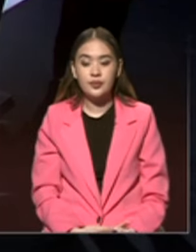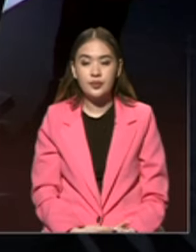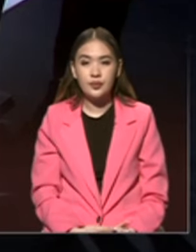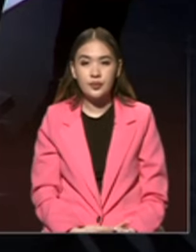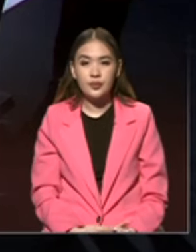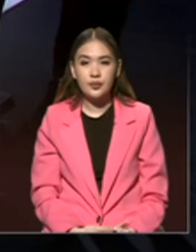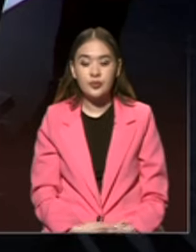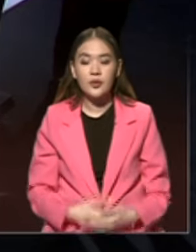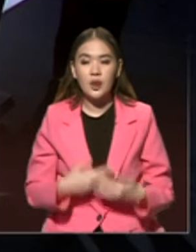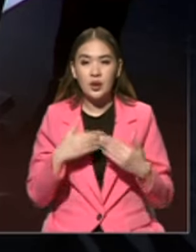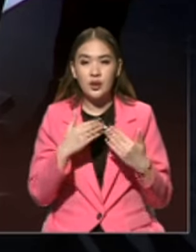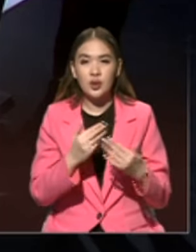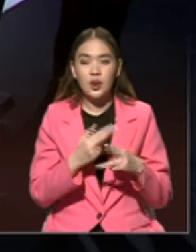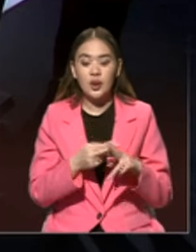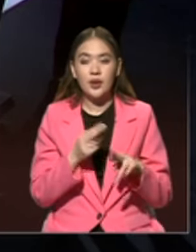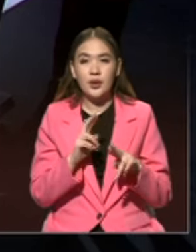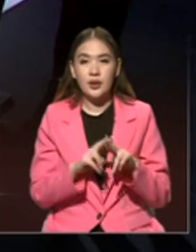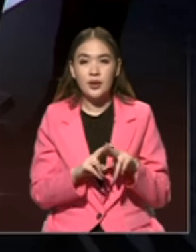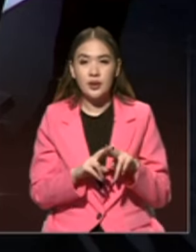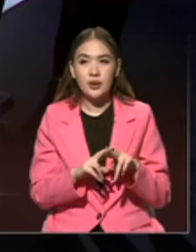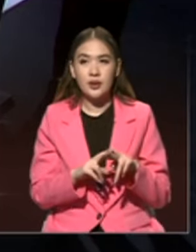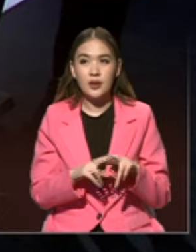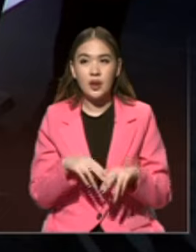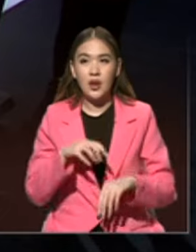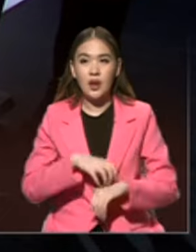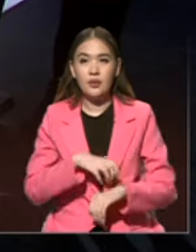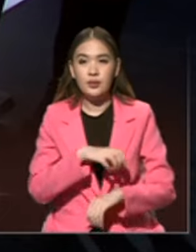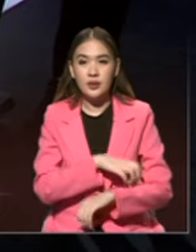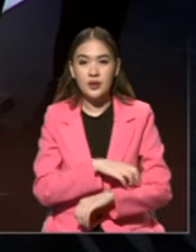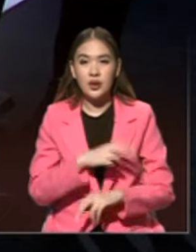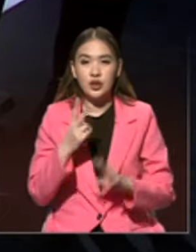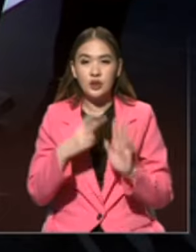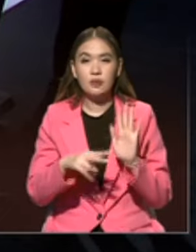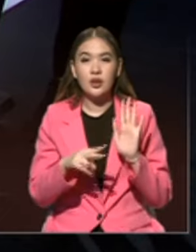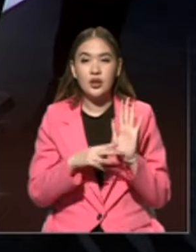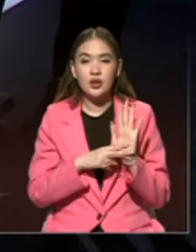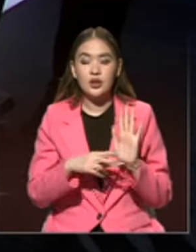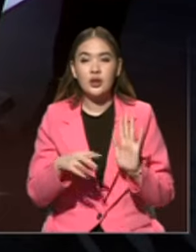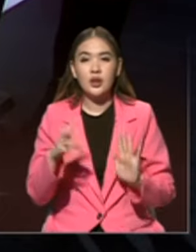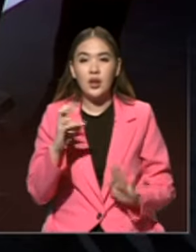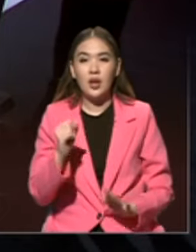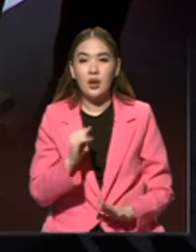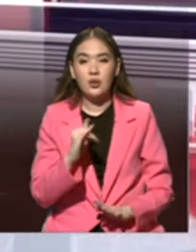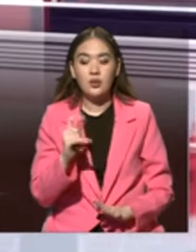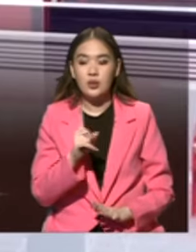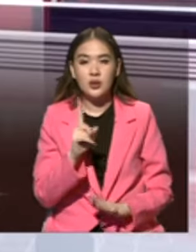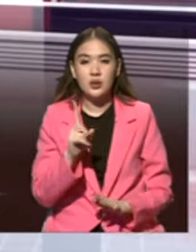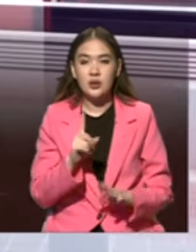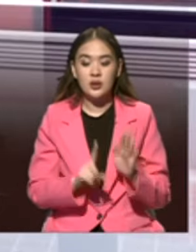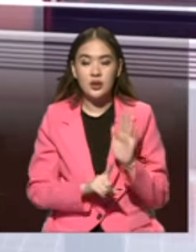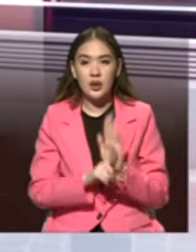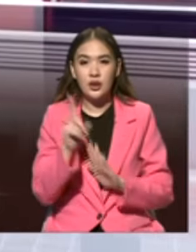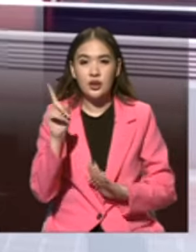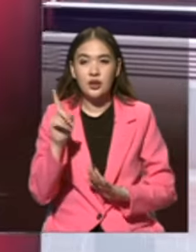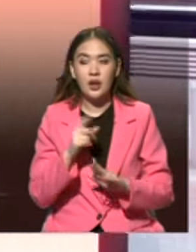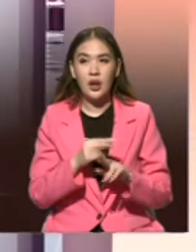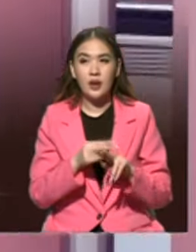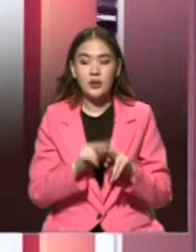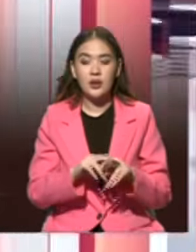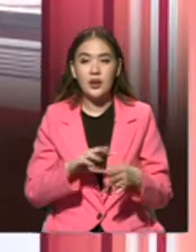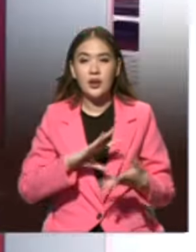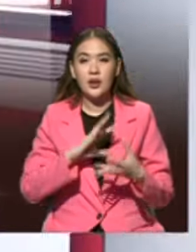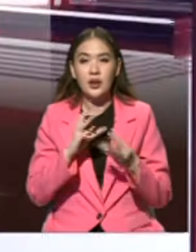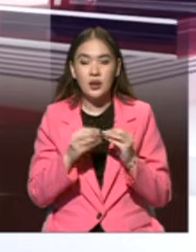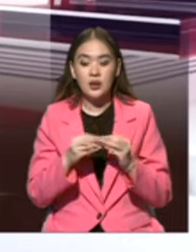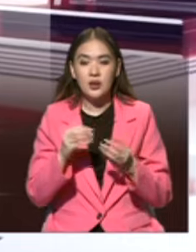Енді қоғам бізге комиссияны енді бізде 27 наурыздан бастап төтенше жағдай енгізілді ғой